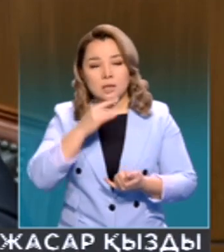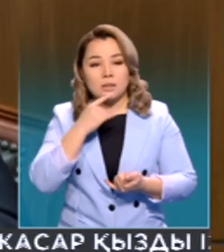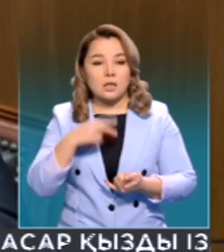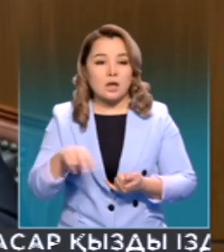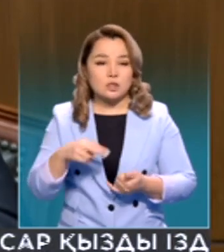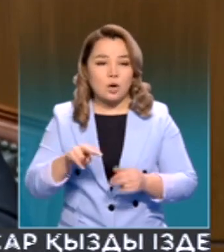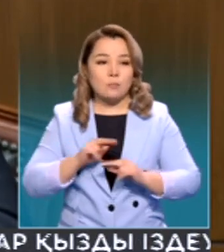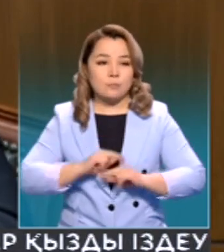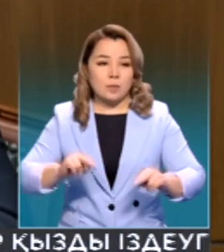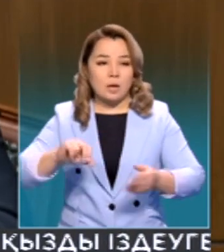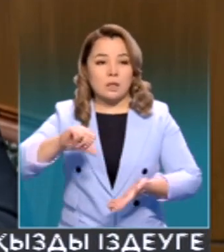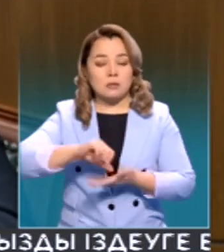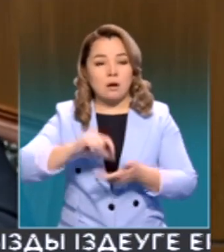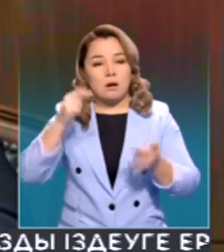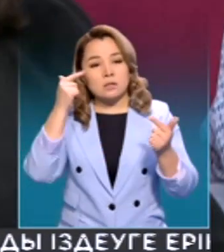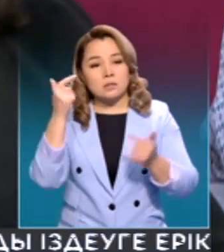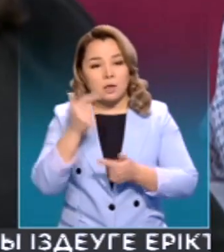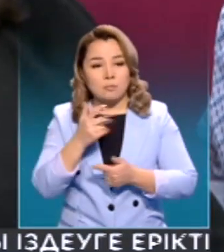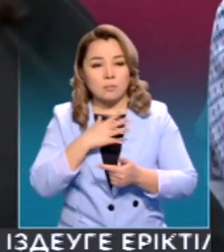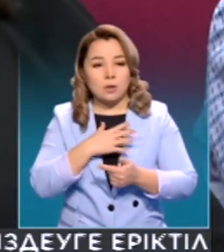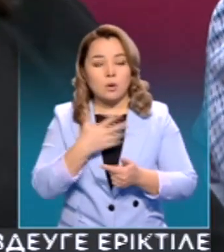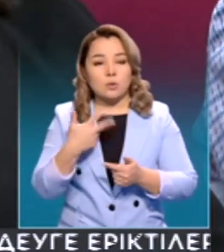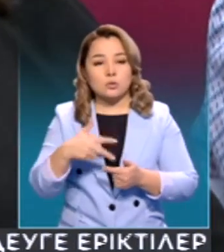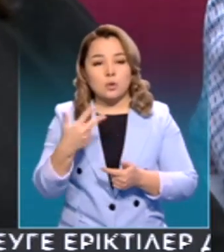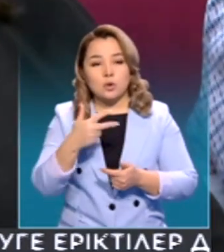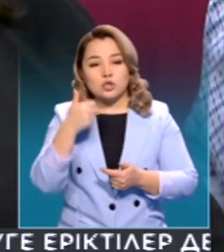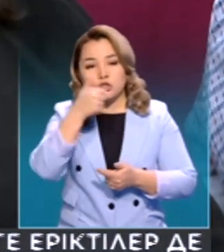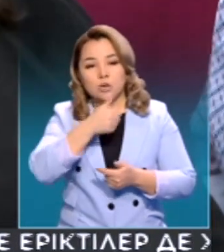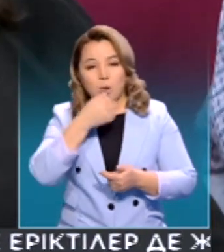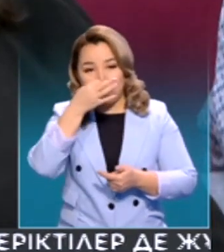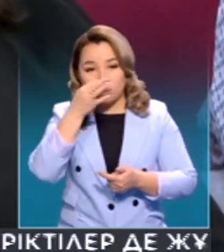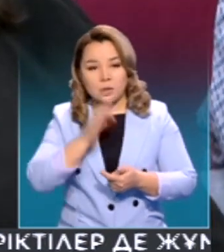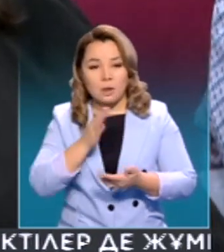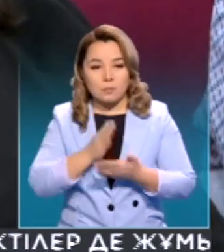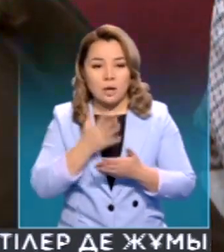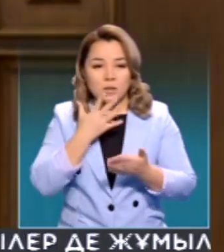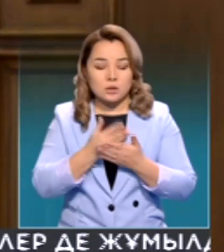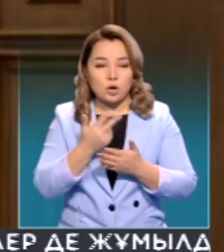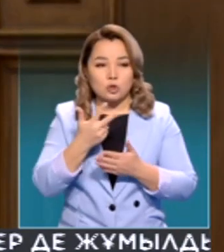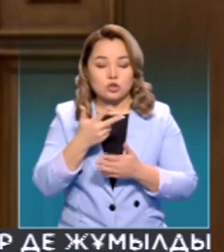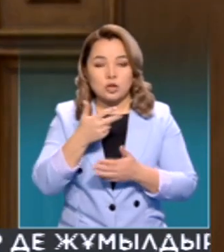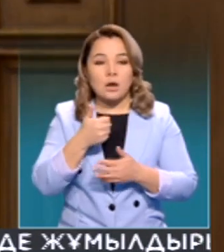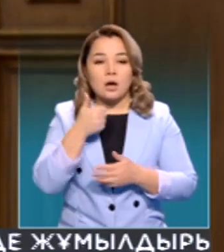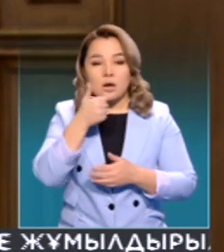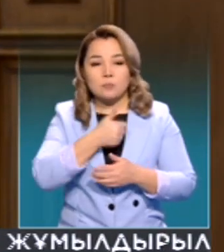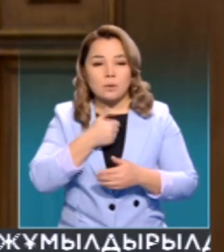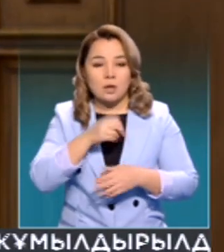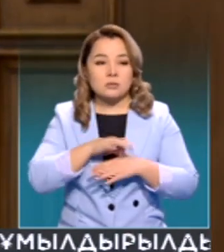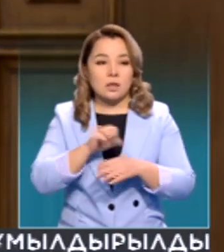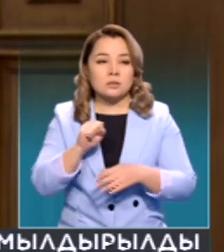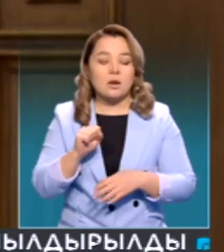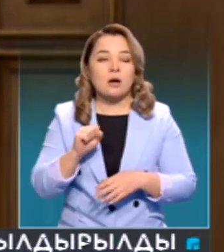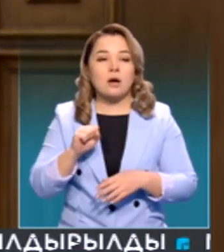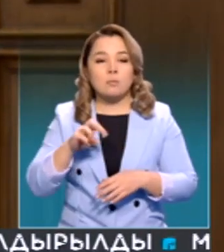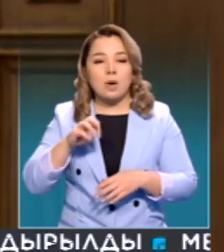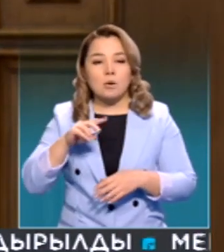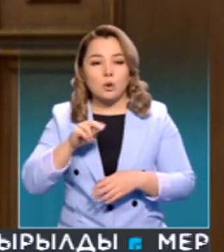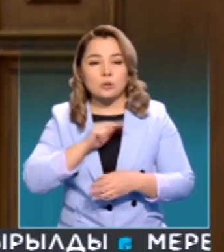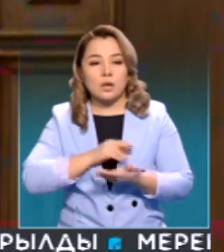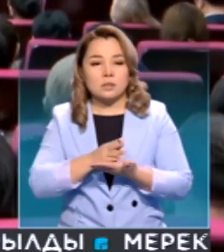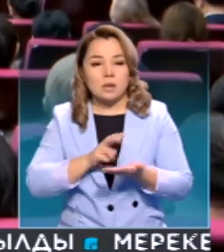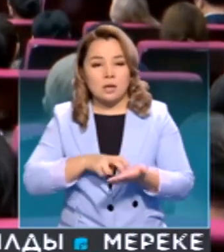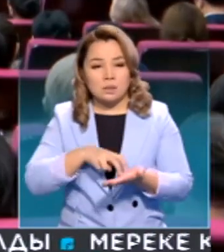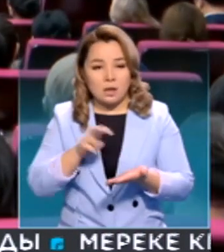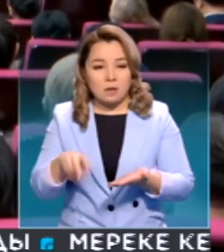Ғани Бейсенбаевтың білім саласында 33 жылға жуық тәжірибесі бар. Ал бұл саланы 3,5 жылдай басқарған Асхат Аймағамбетов қызметінен